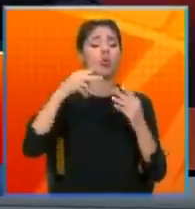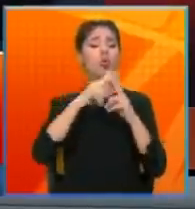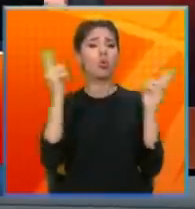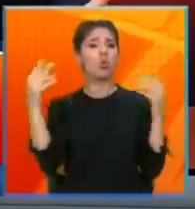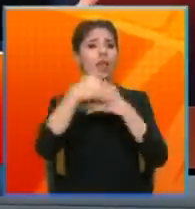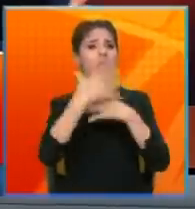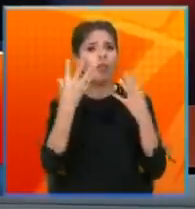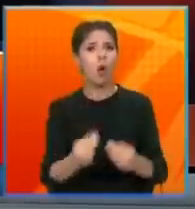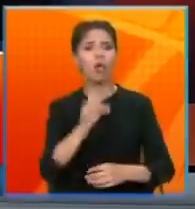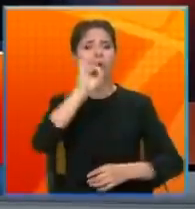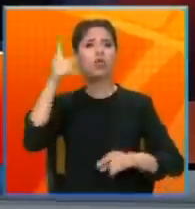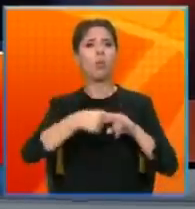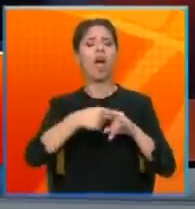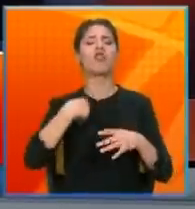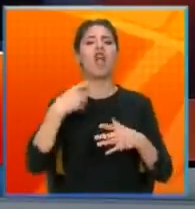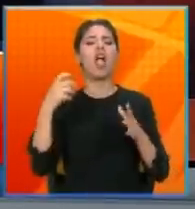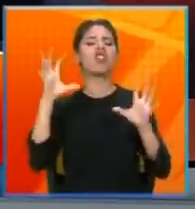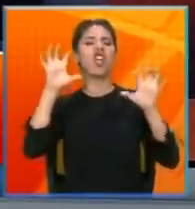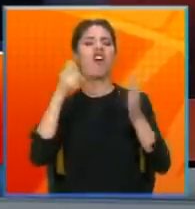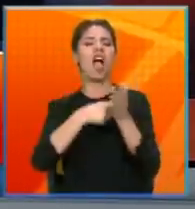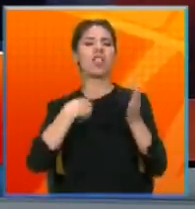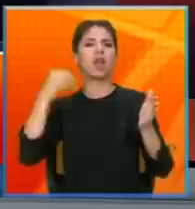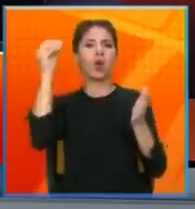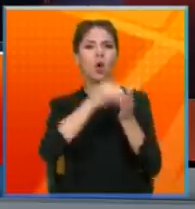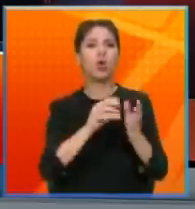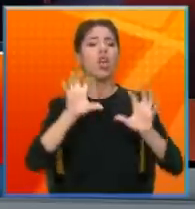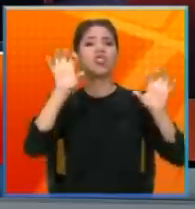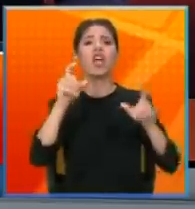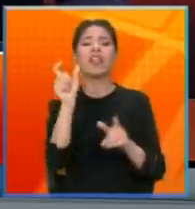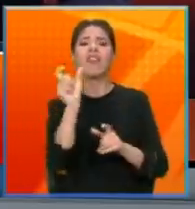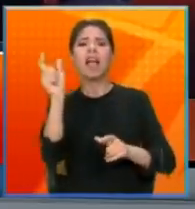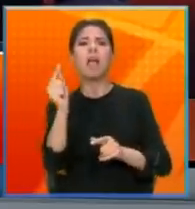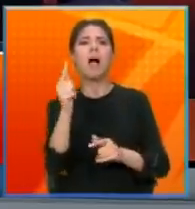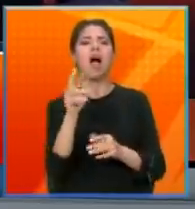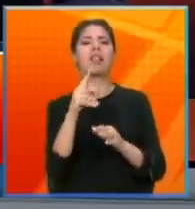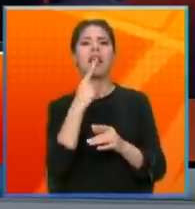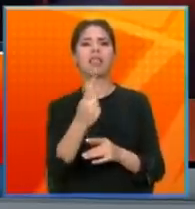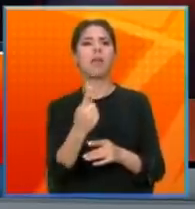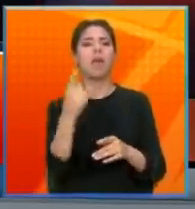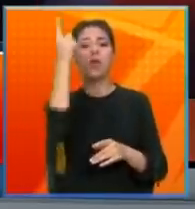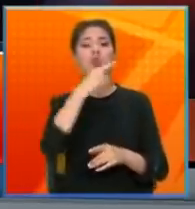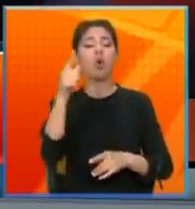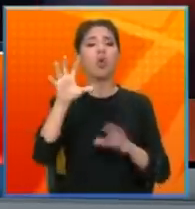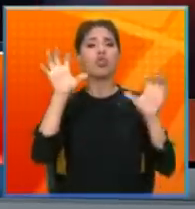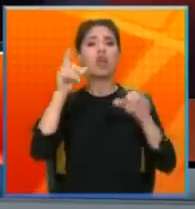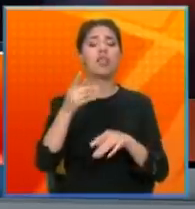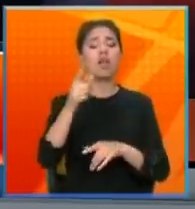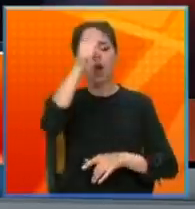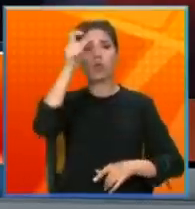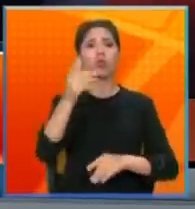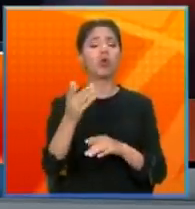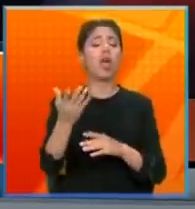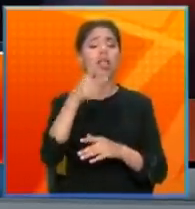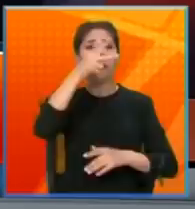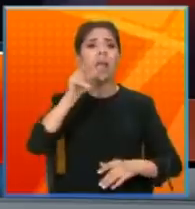süper hücreye canavar adını koyduk biz ATV Haber olarak. Canavar tanımı aslında az bile kalıyor. Çünkü o canavar daha önce Türkiye'de benzerini